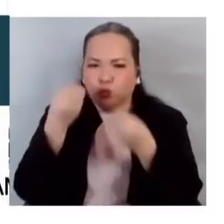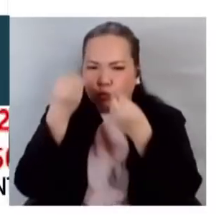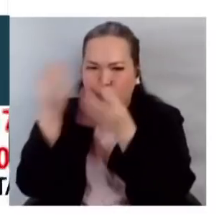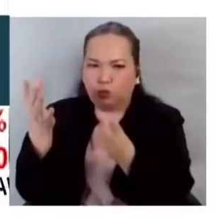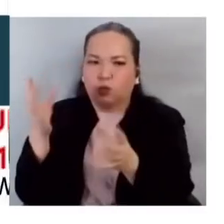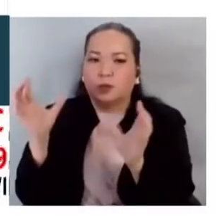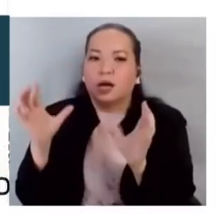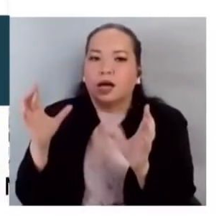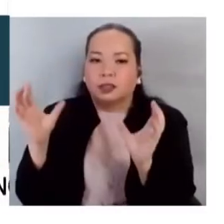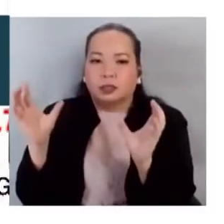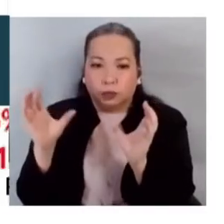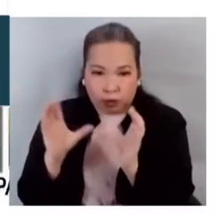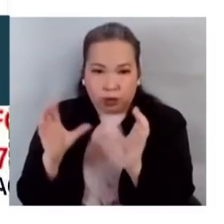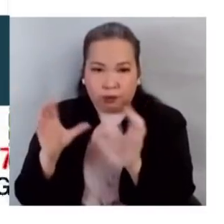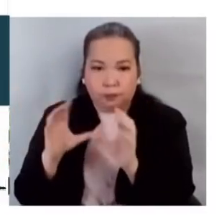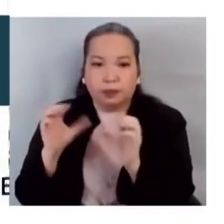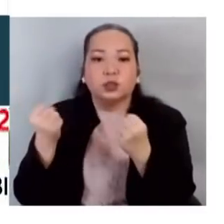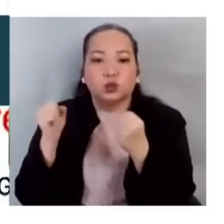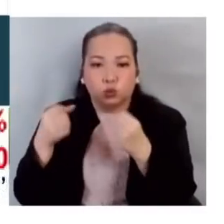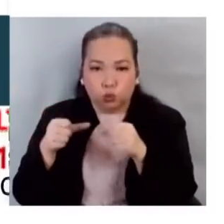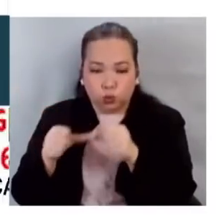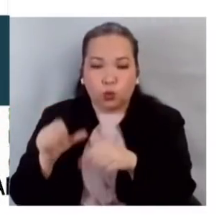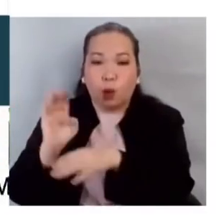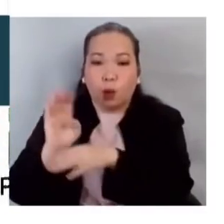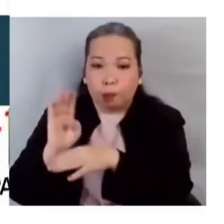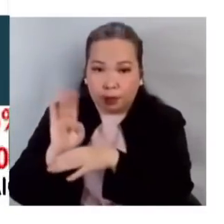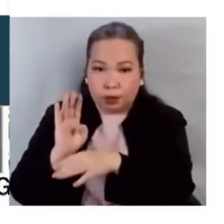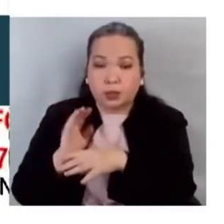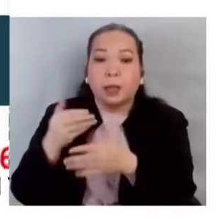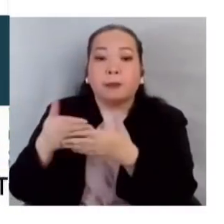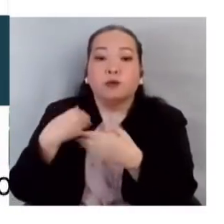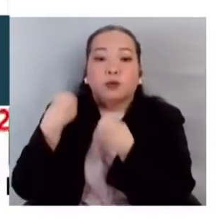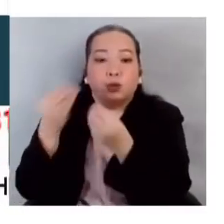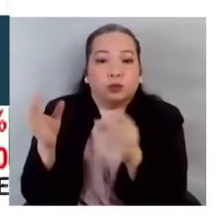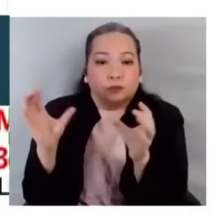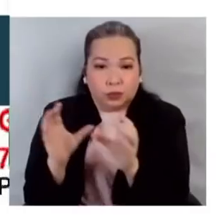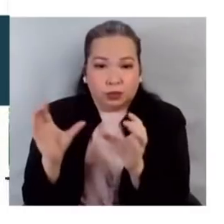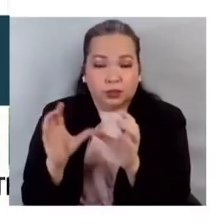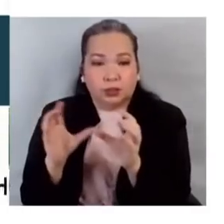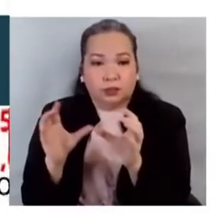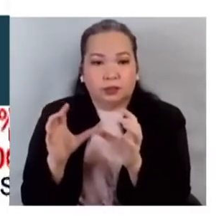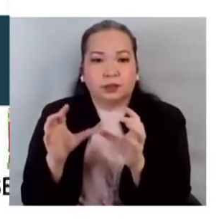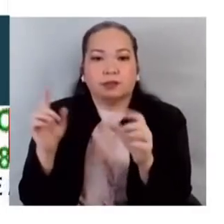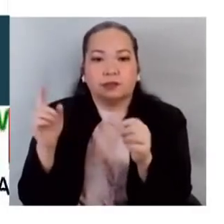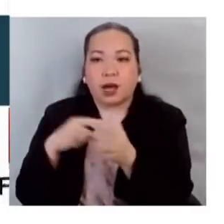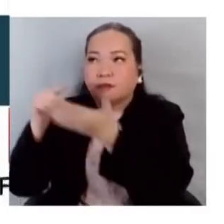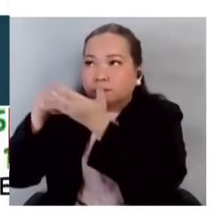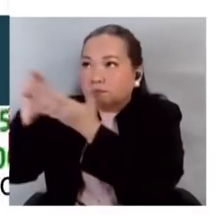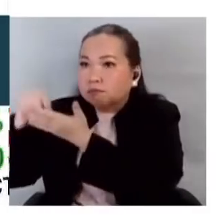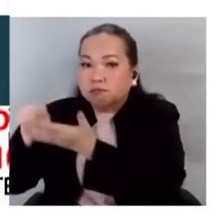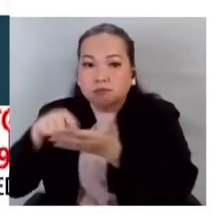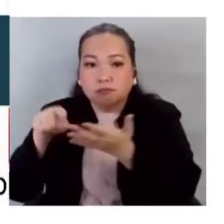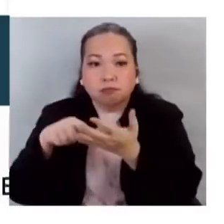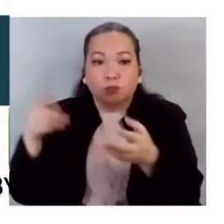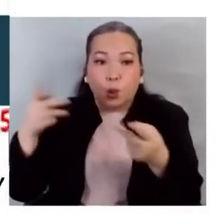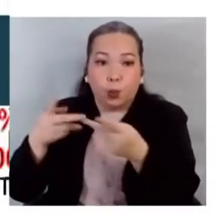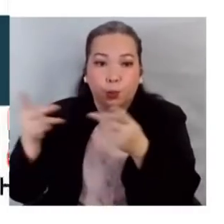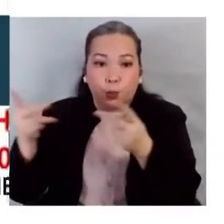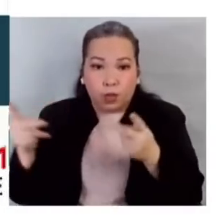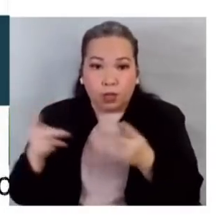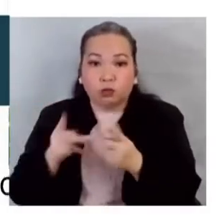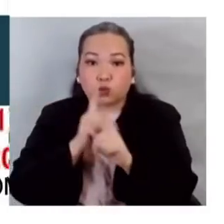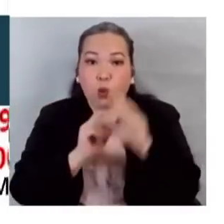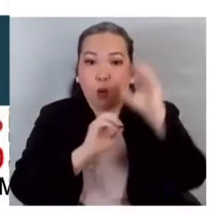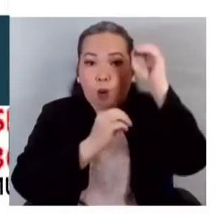operate. And then bago i-release yung certificate to operate nila, so mayroon muna ng inspection ng composite team, no, na comply nila